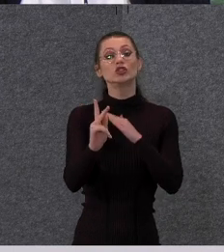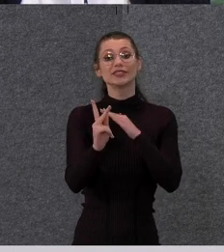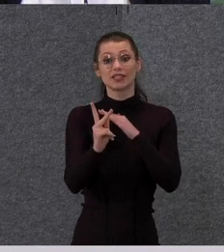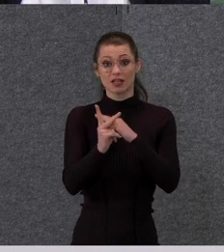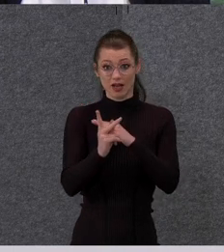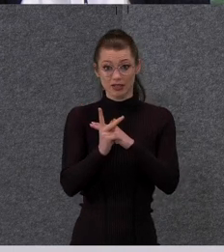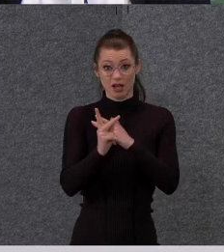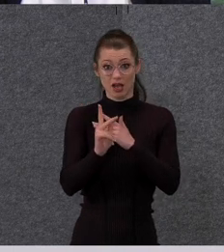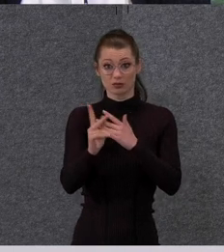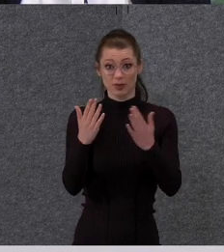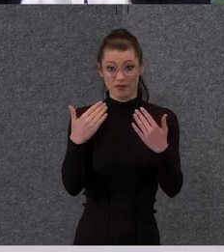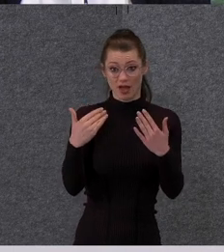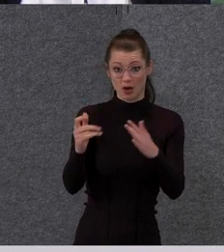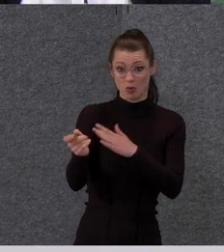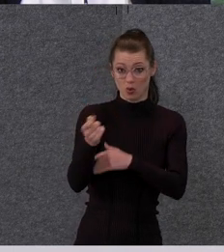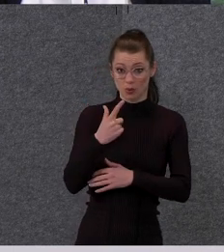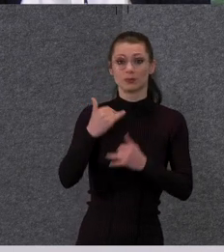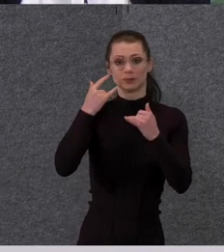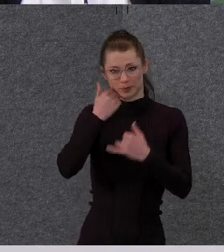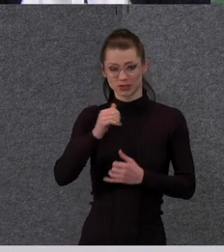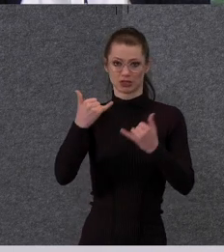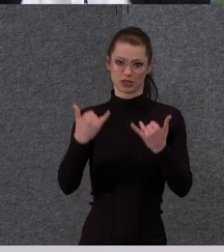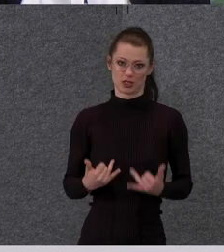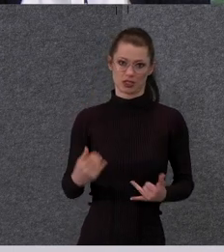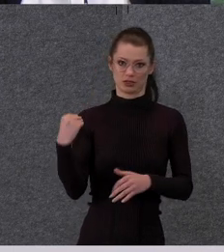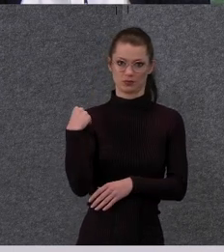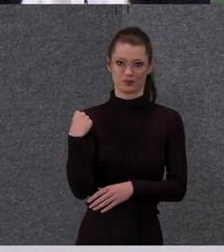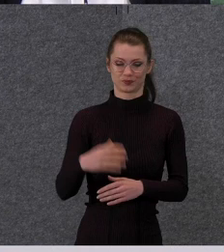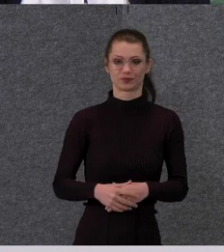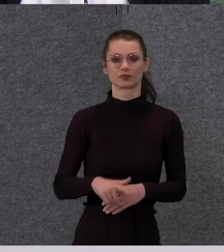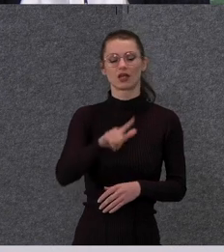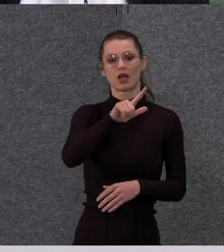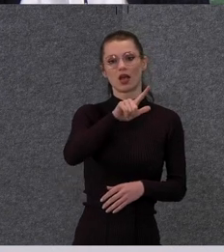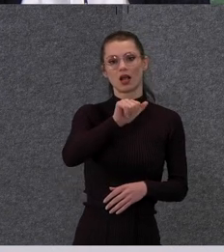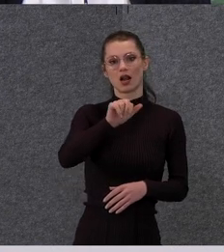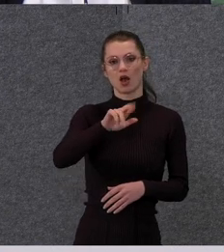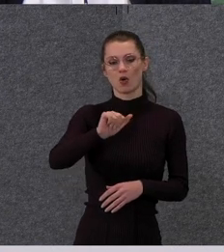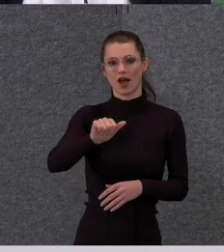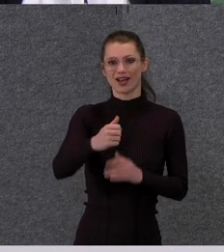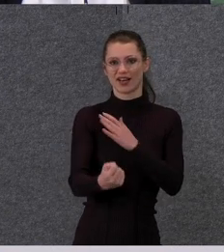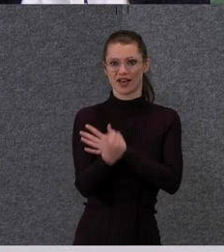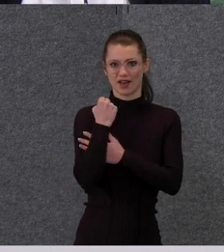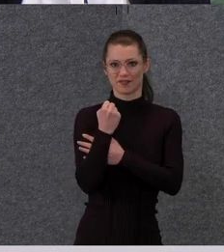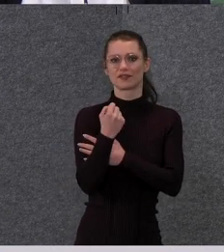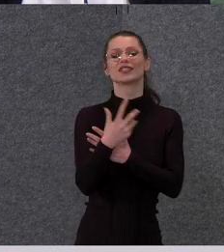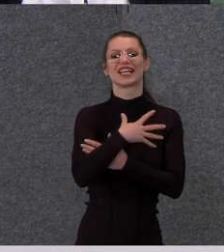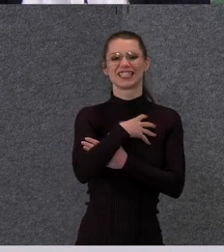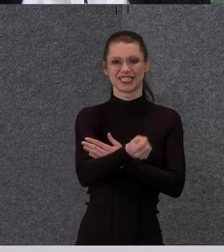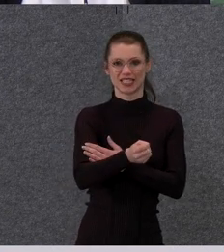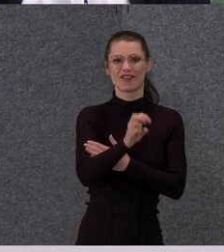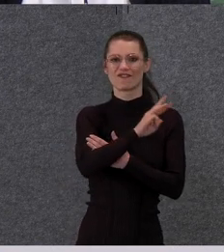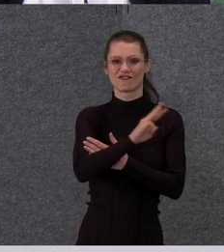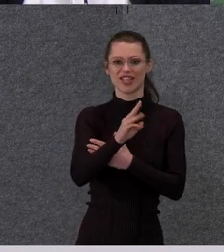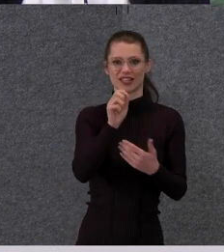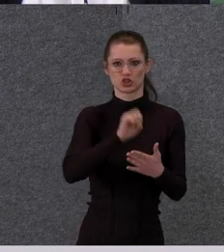euch bitte jetzt. Uns liegen die Kandidaturen von Laura Kraft aus dem Kreisverband